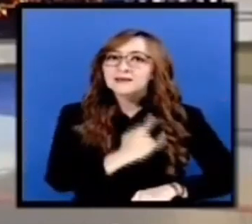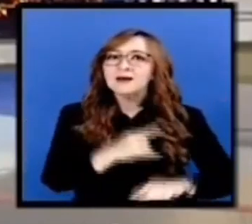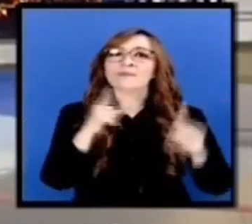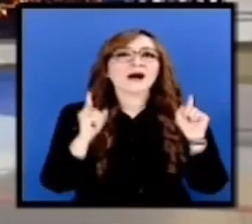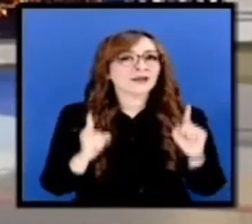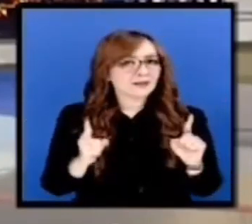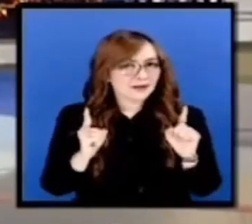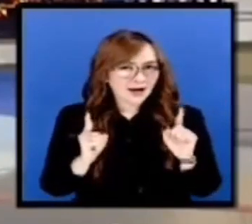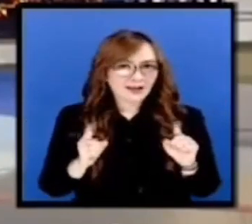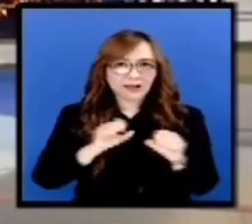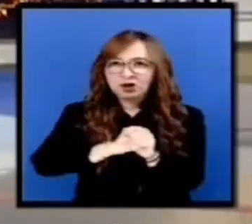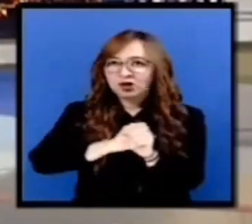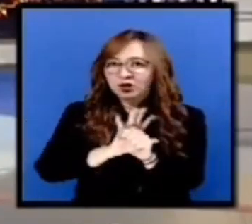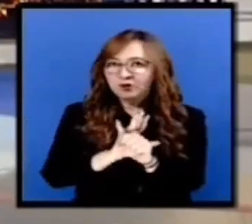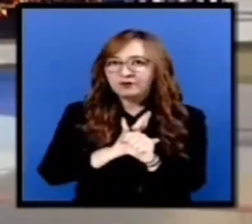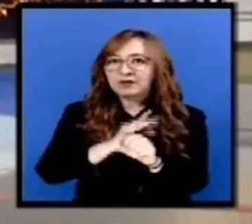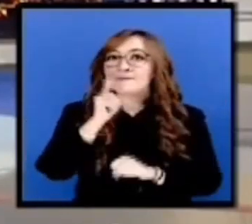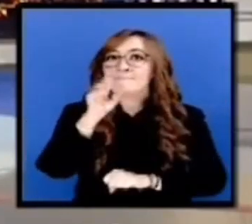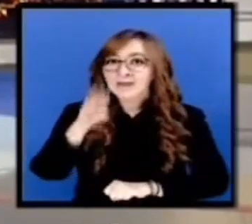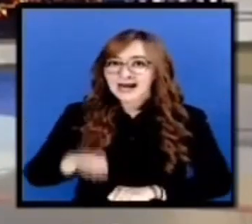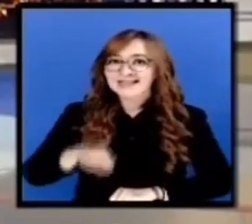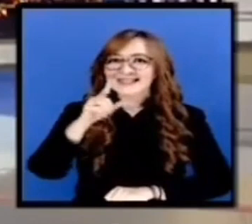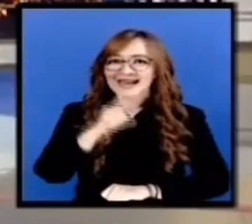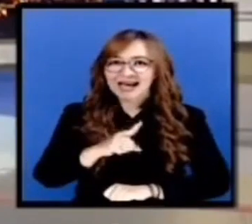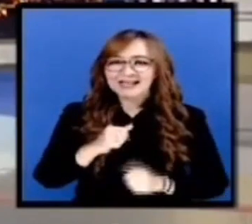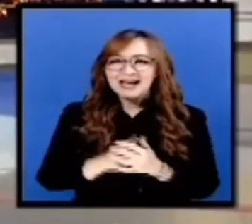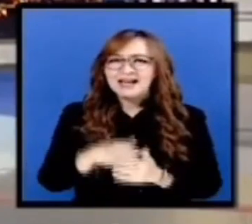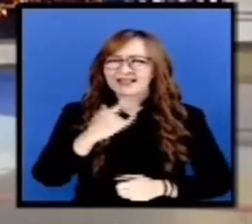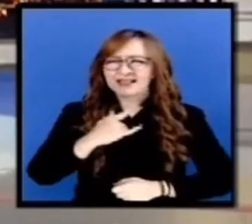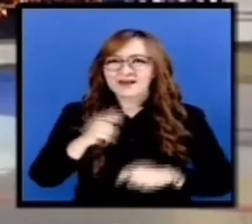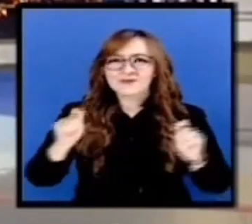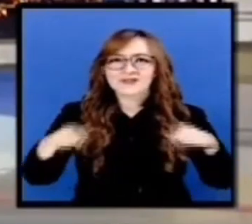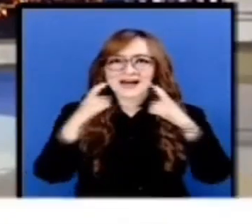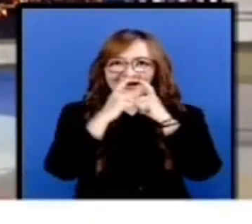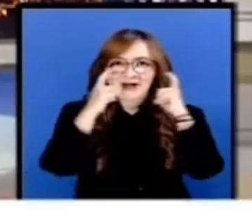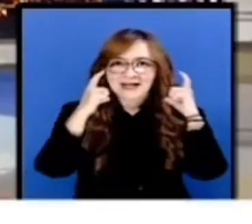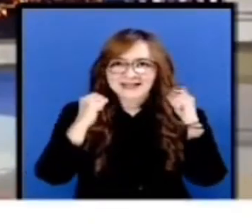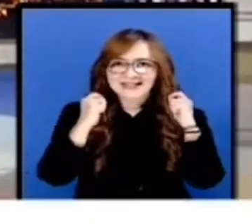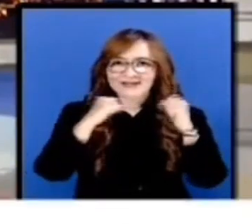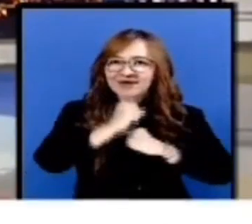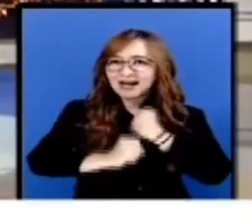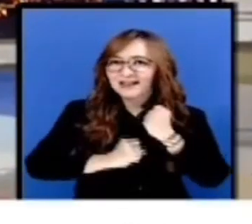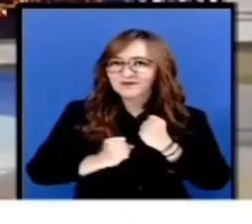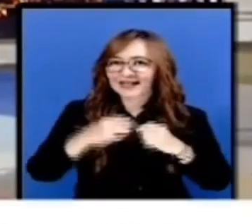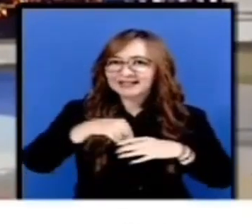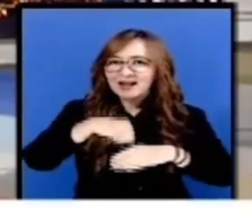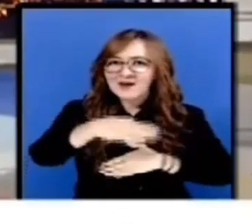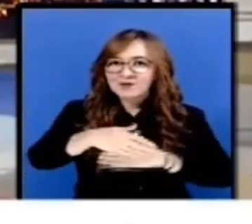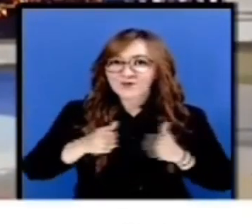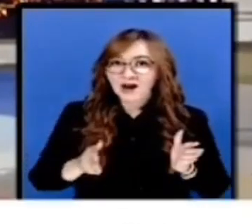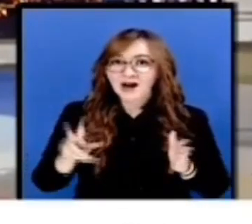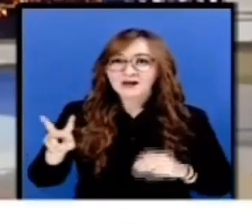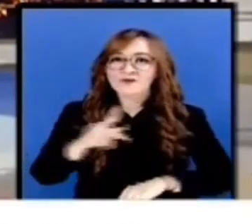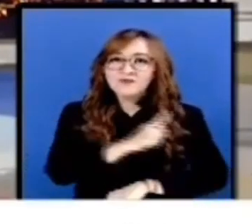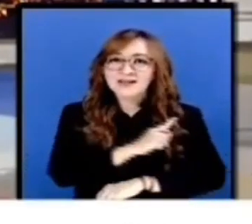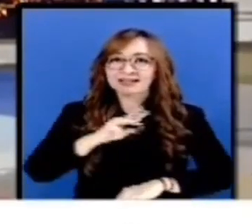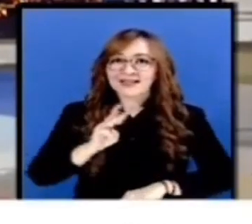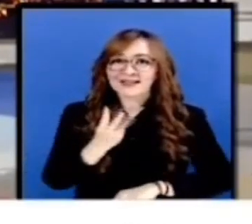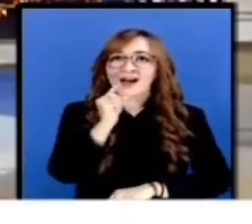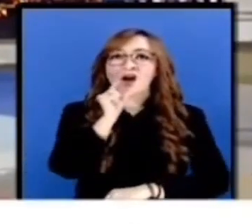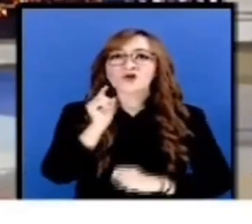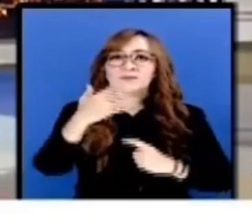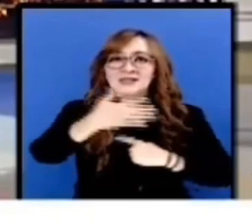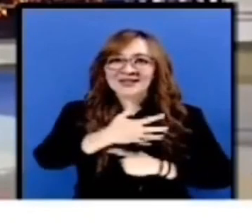waspada karena COVID-19 masih ada. Selalu disiplin memakai masker saat beraktivitas di dalam ruangan. Vaksinasi lengkap dan booster